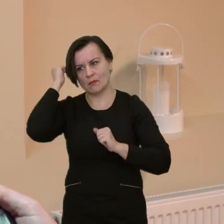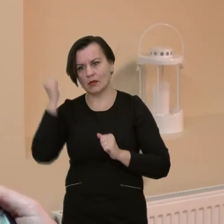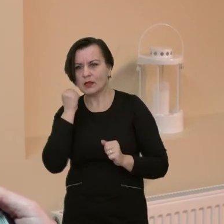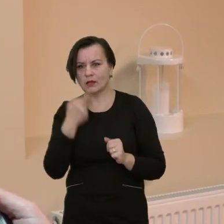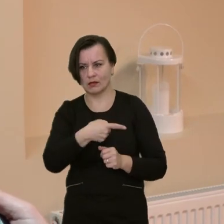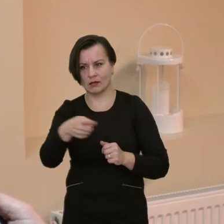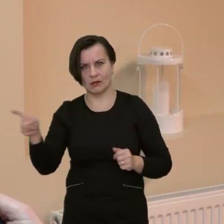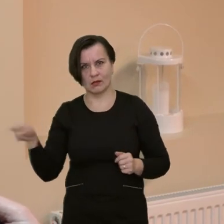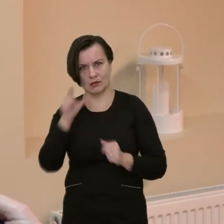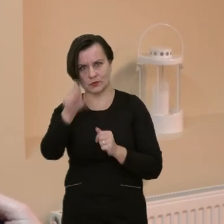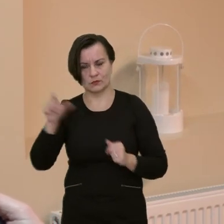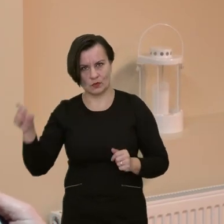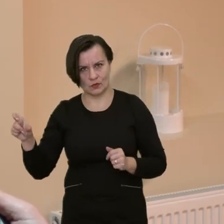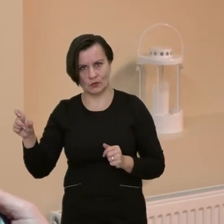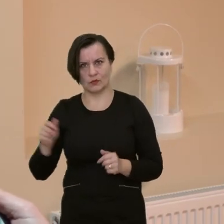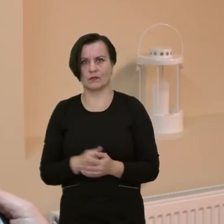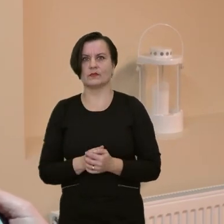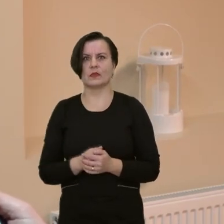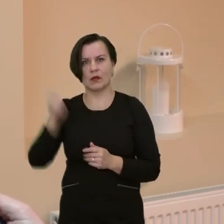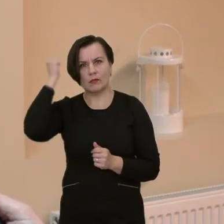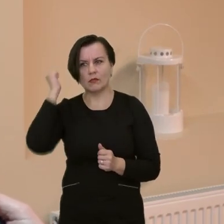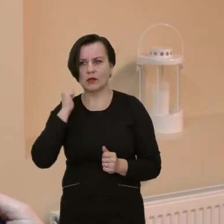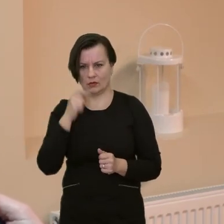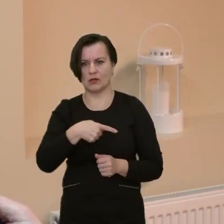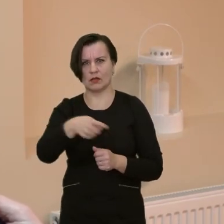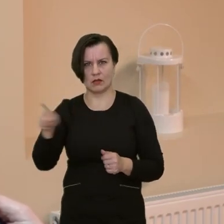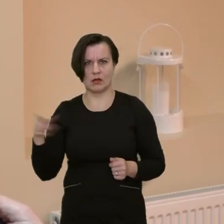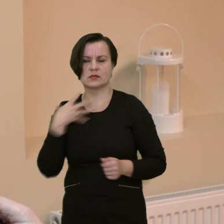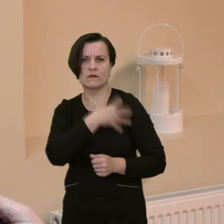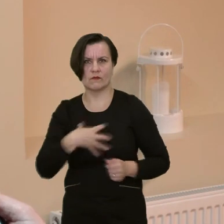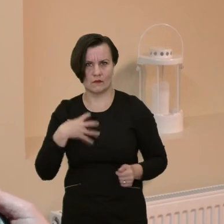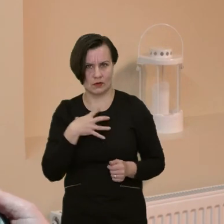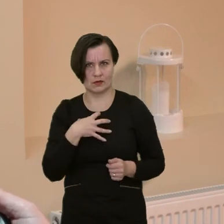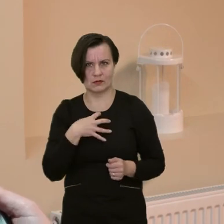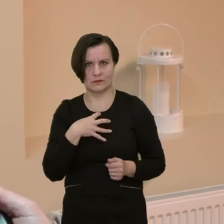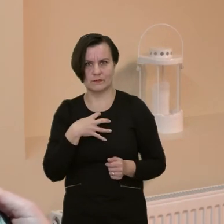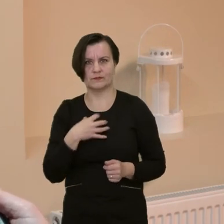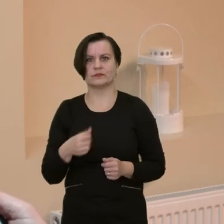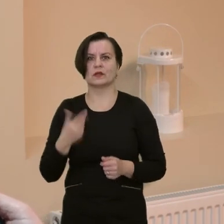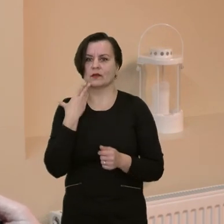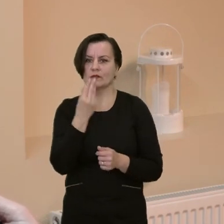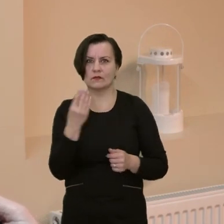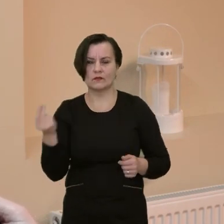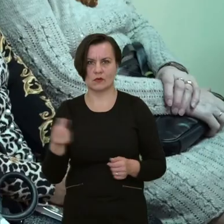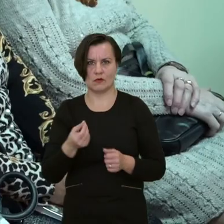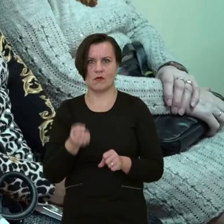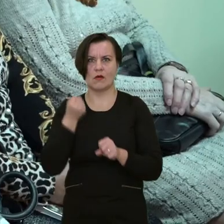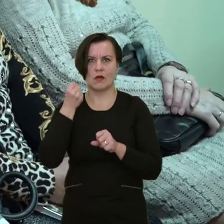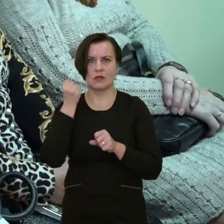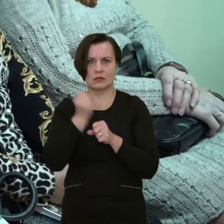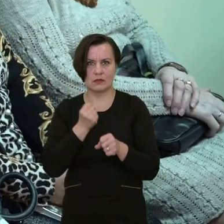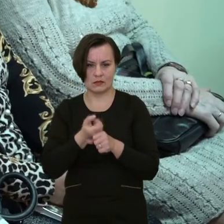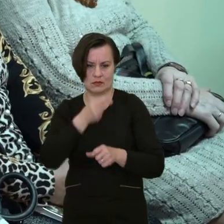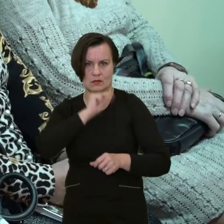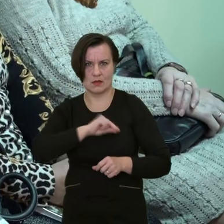jie iš tikrųjų yra labai svarbus, kad jie savo darbu, savo atsidavimu, savo kūryba, na, yra